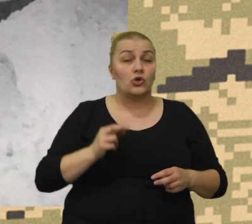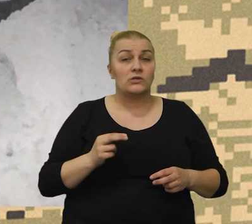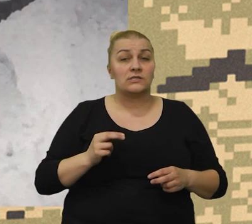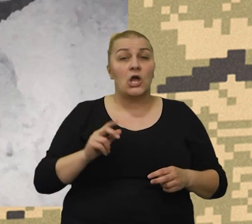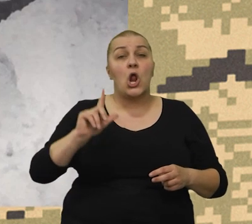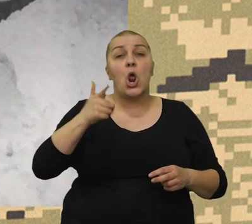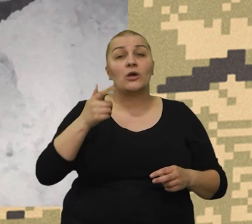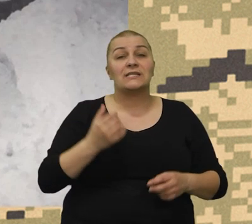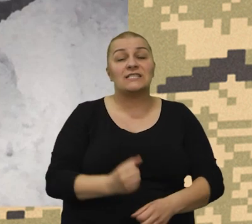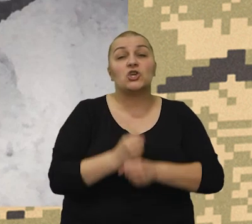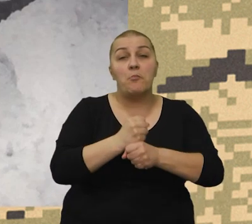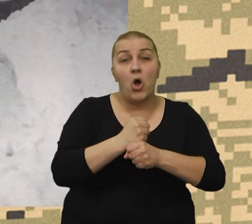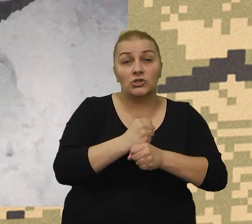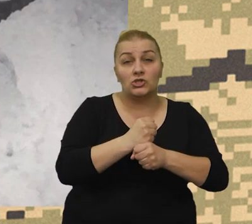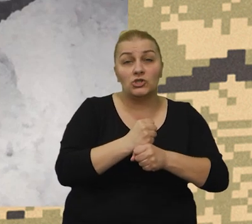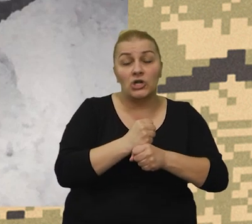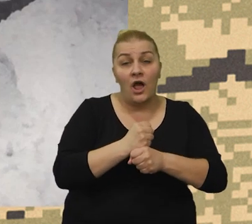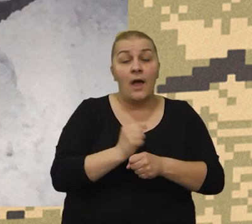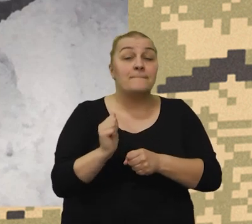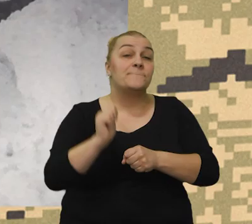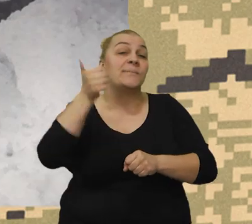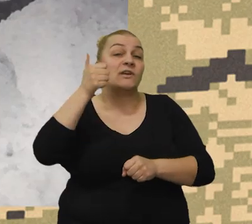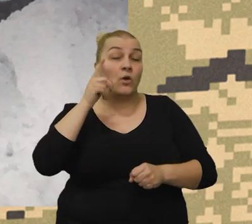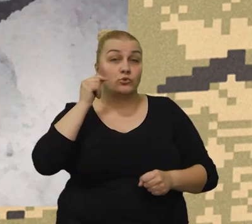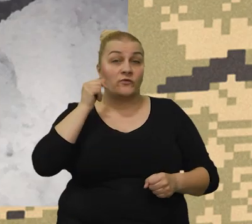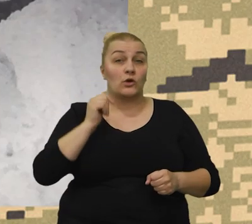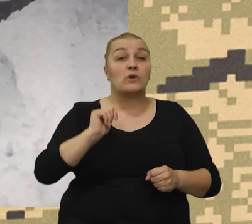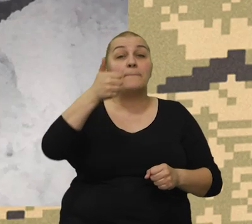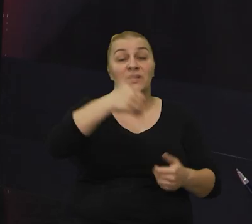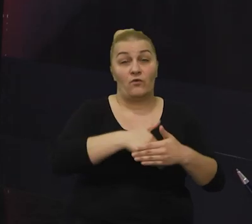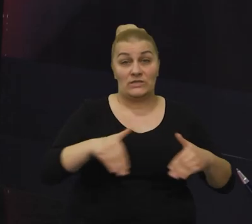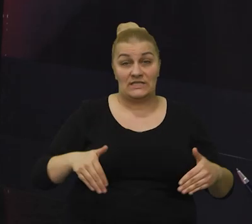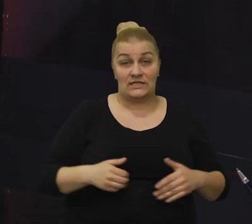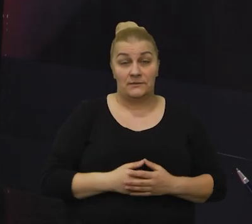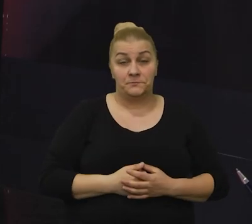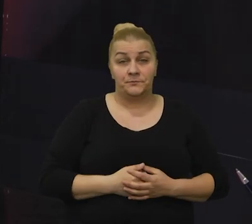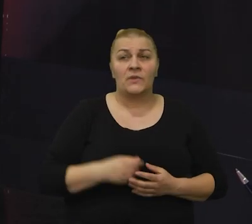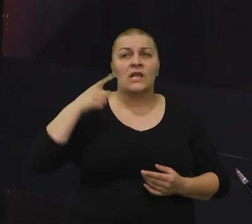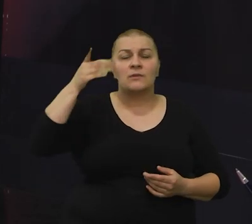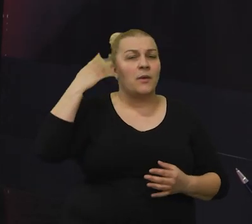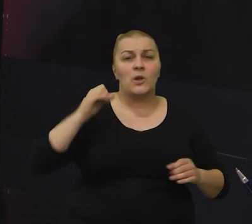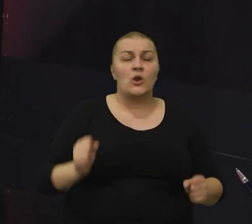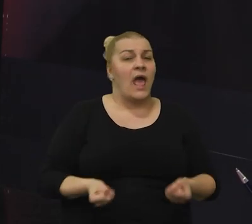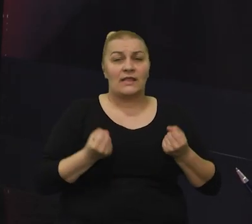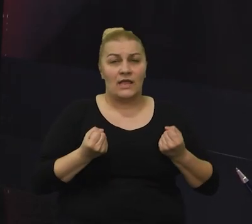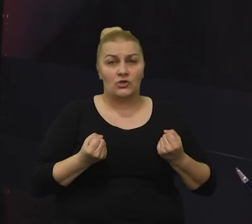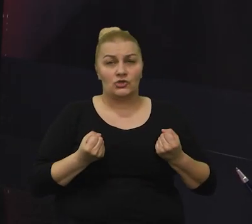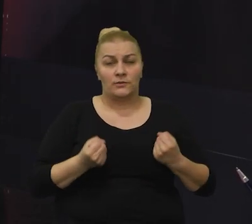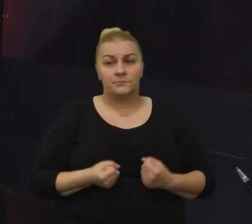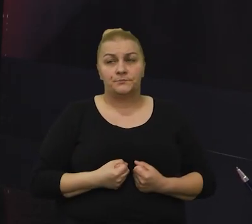mogućnost logističke potpore prvom čovjeku na prvoj crti, jer njima je bilo